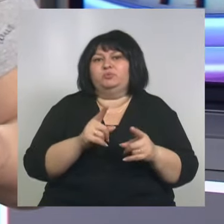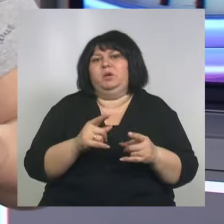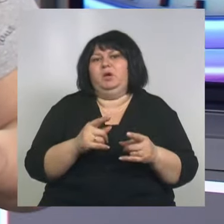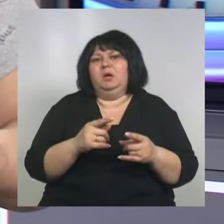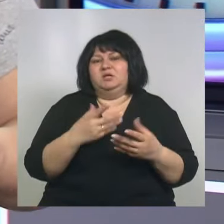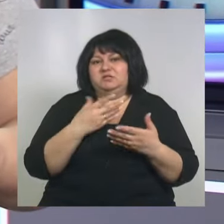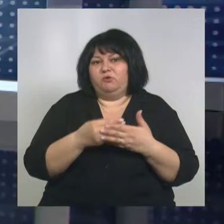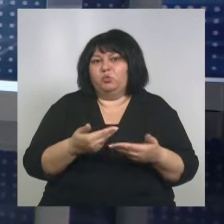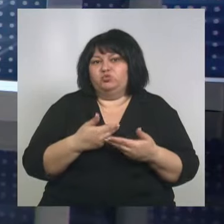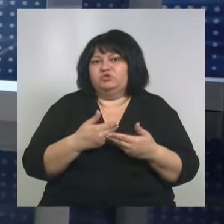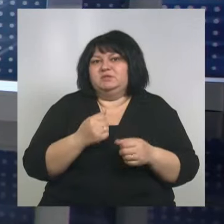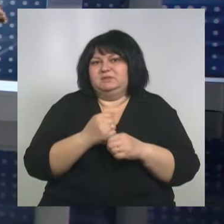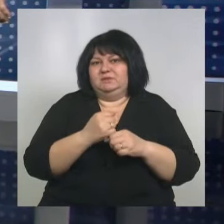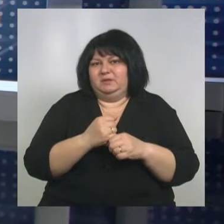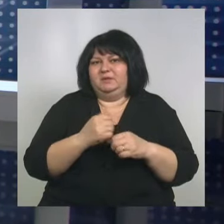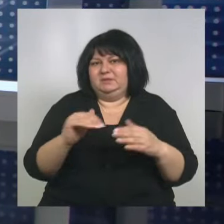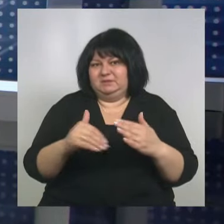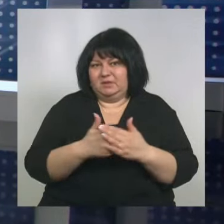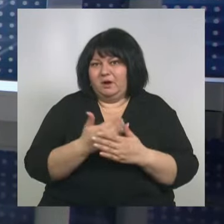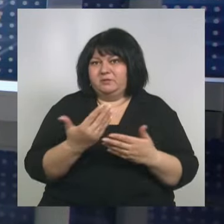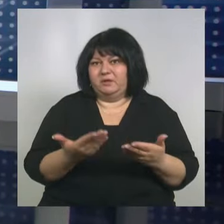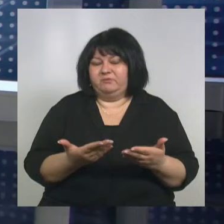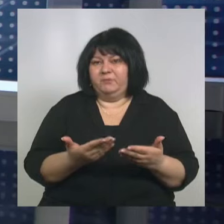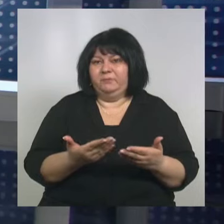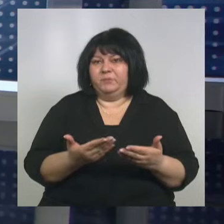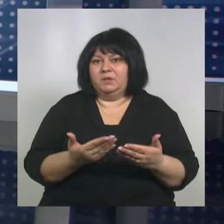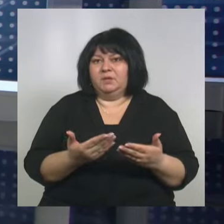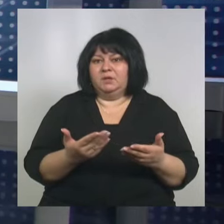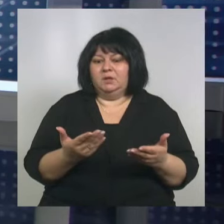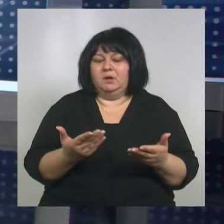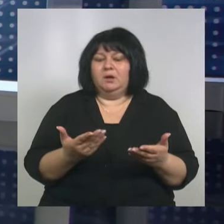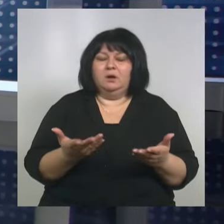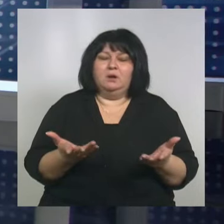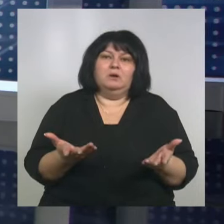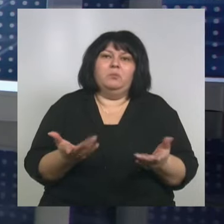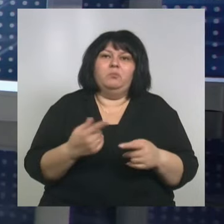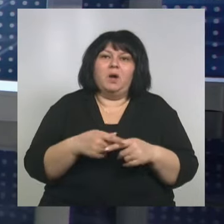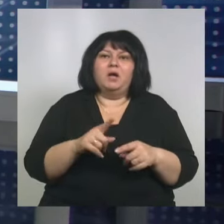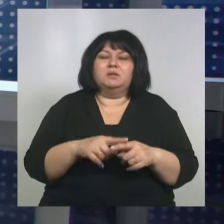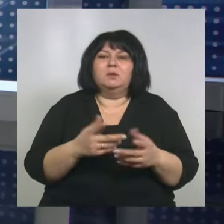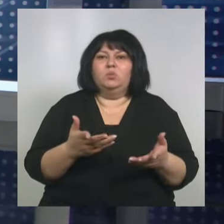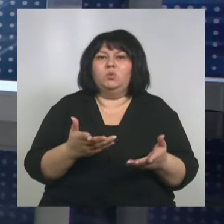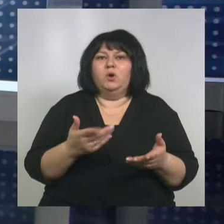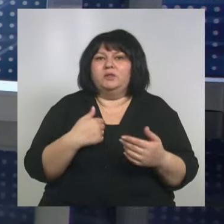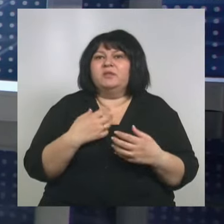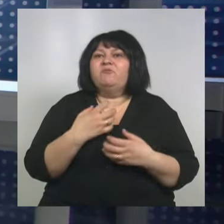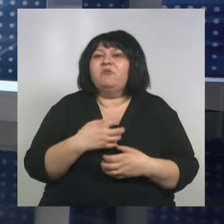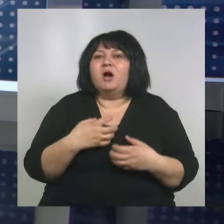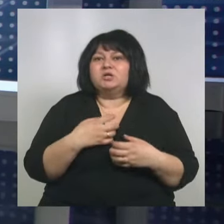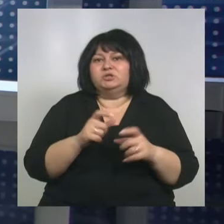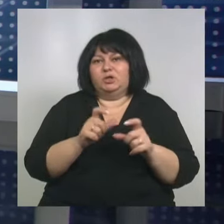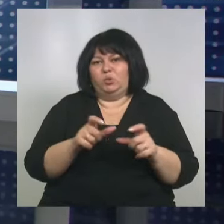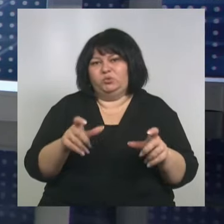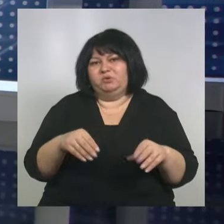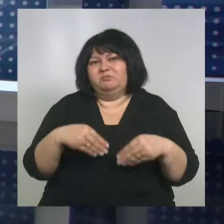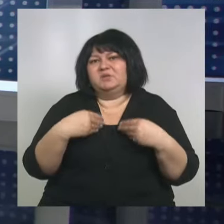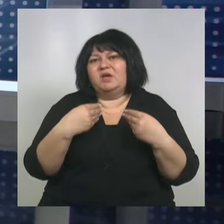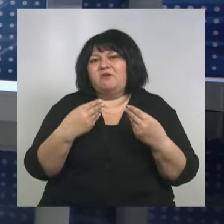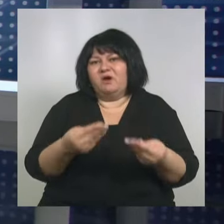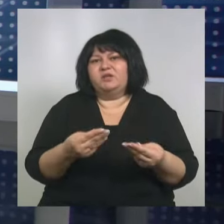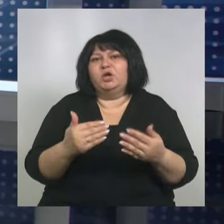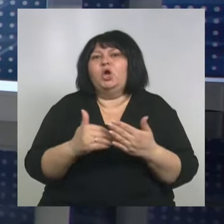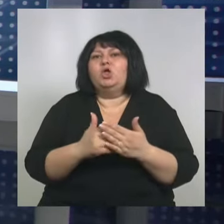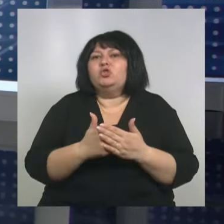свою жизнь заново вот поэтому Ну вот поэтому нам важно людям давать